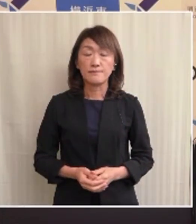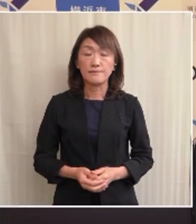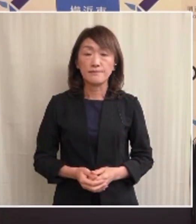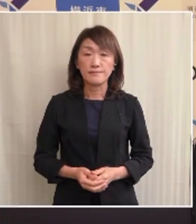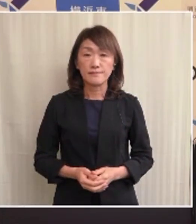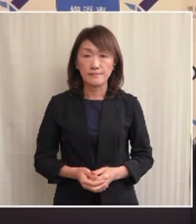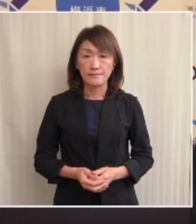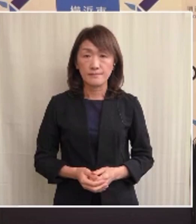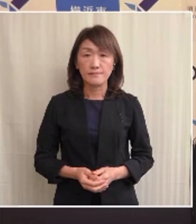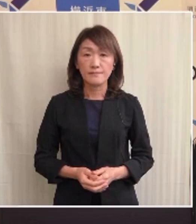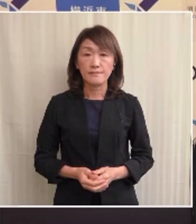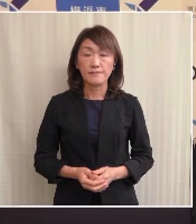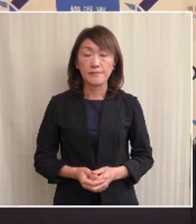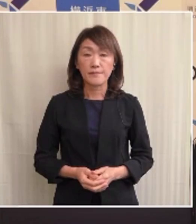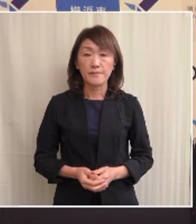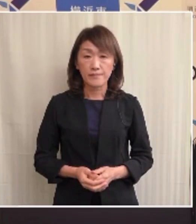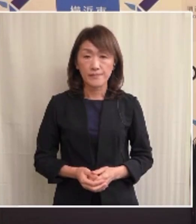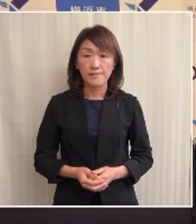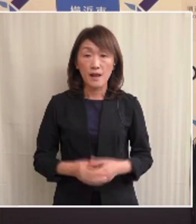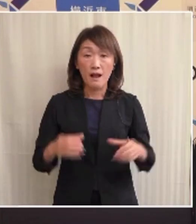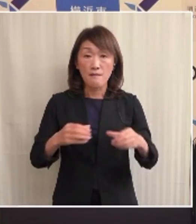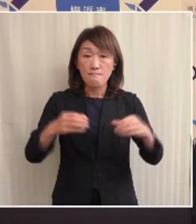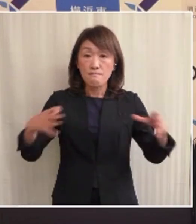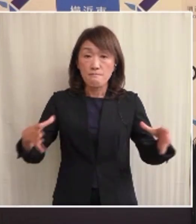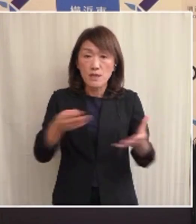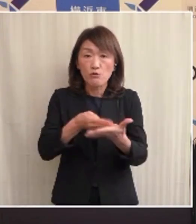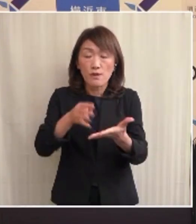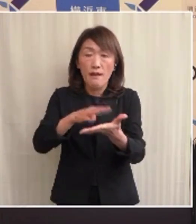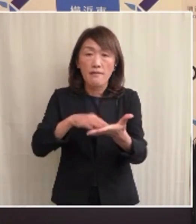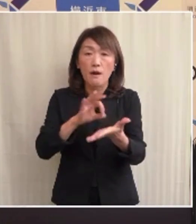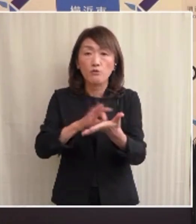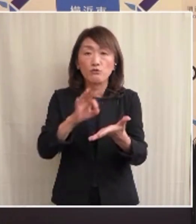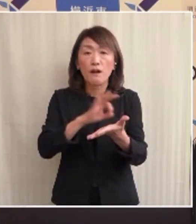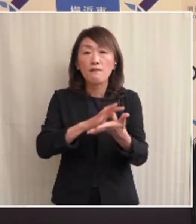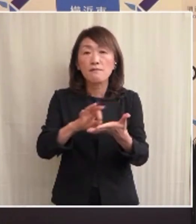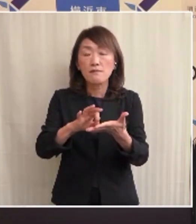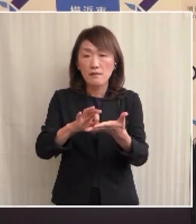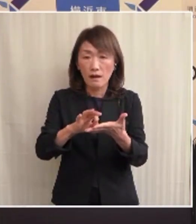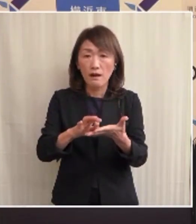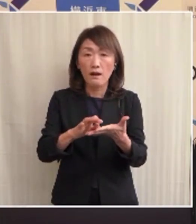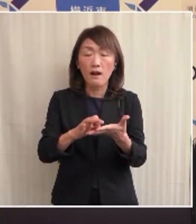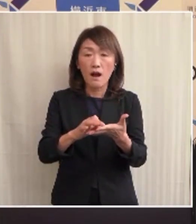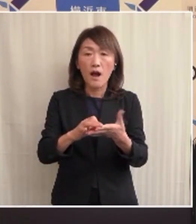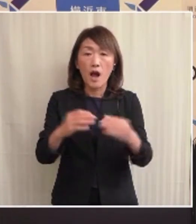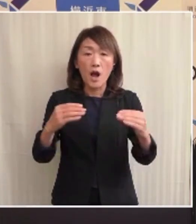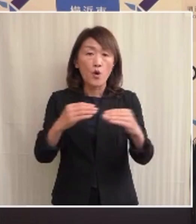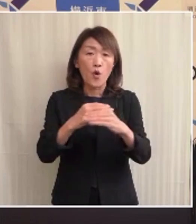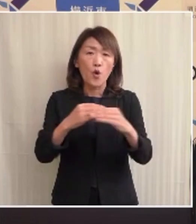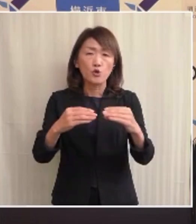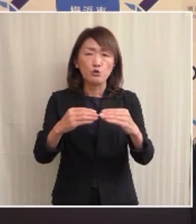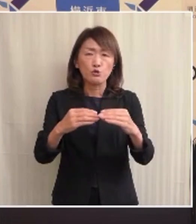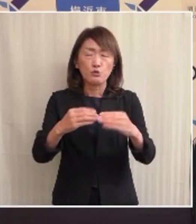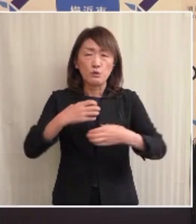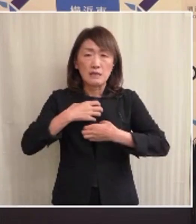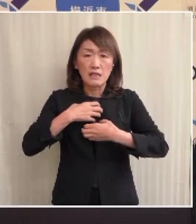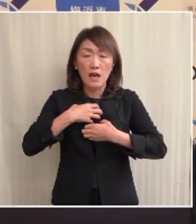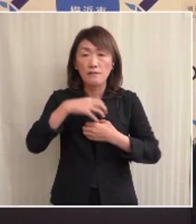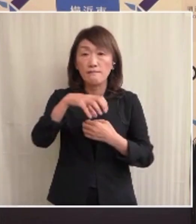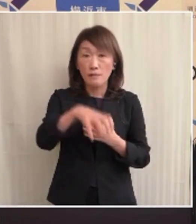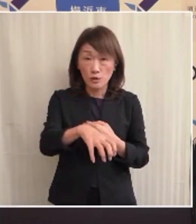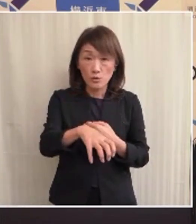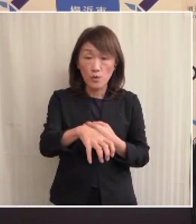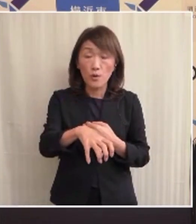。まあビッグデータを活用した、まあ、潜在的な交通危険箇